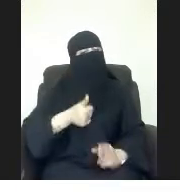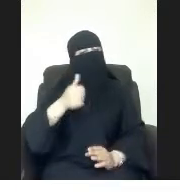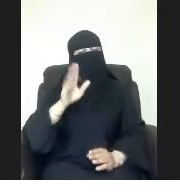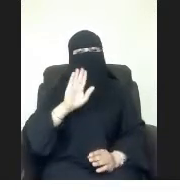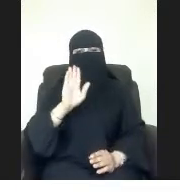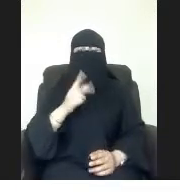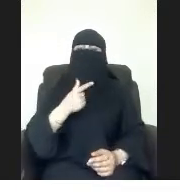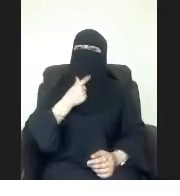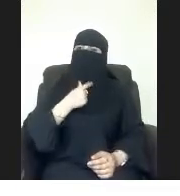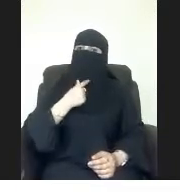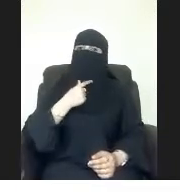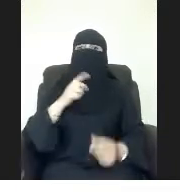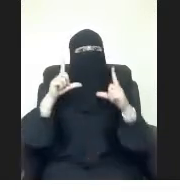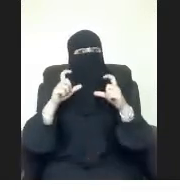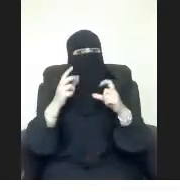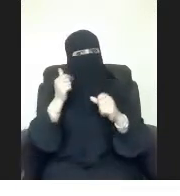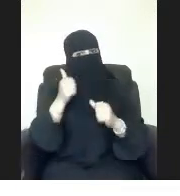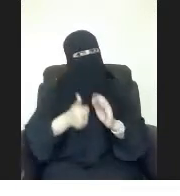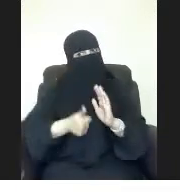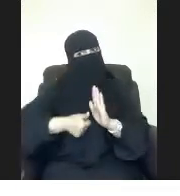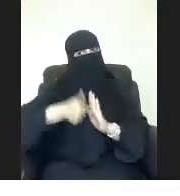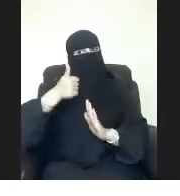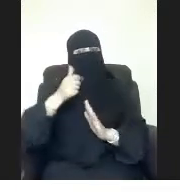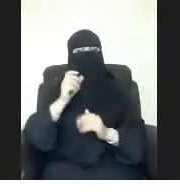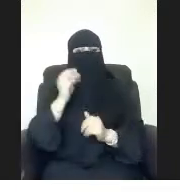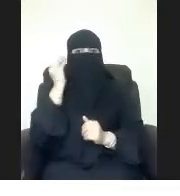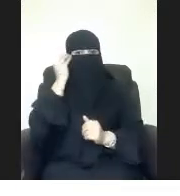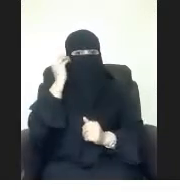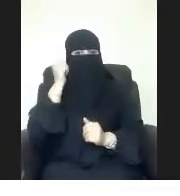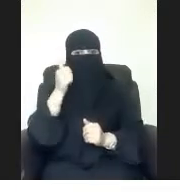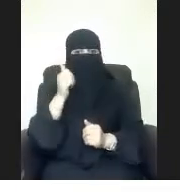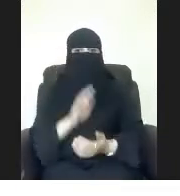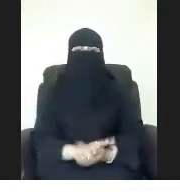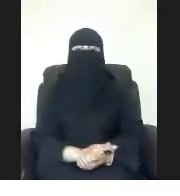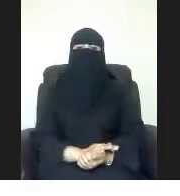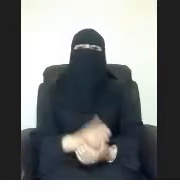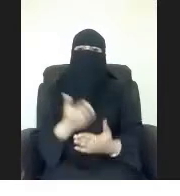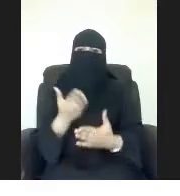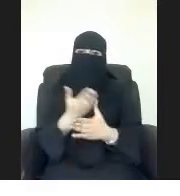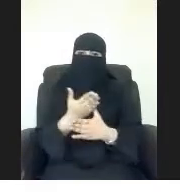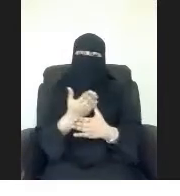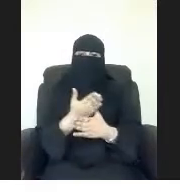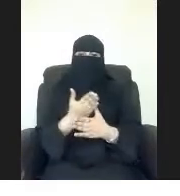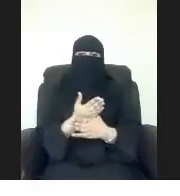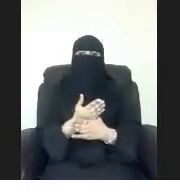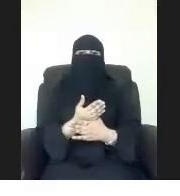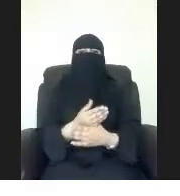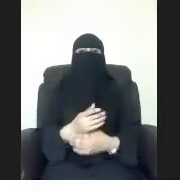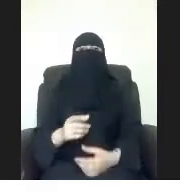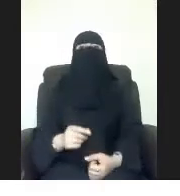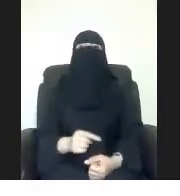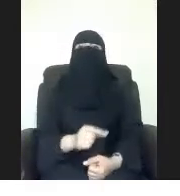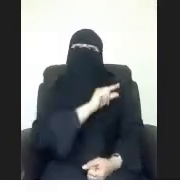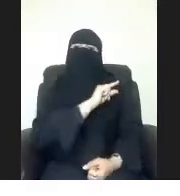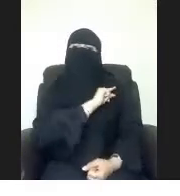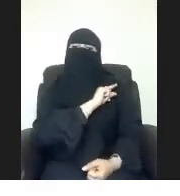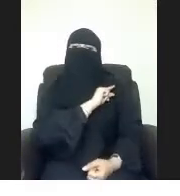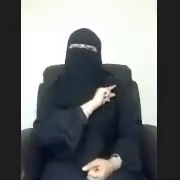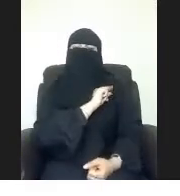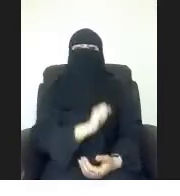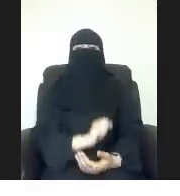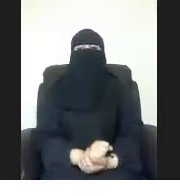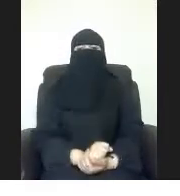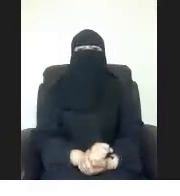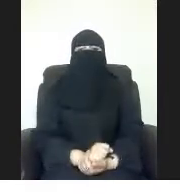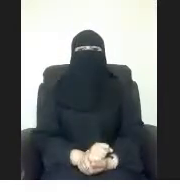افضل. الحضور المعرفي، فهم الطالب لما يتعلمه وادراكه واستيعابه والتركيز على مهارات التفكير